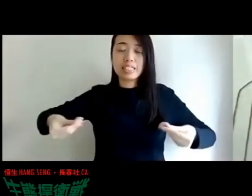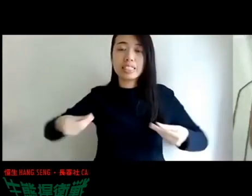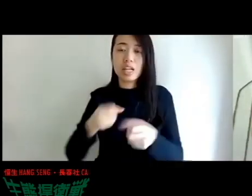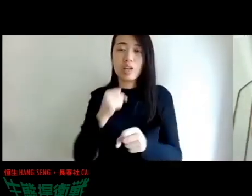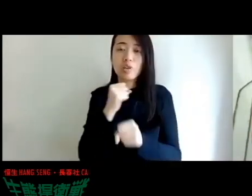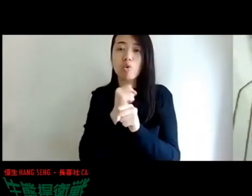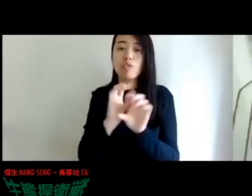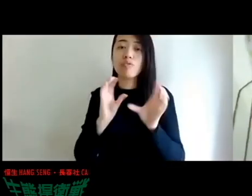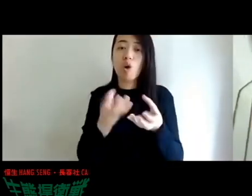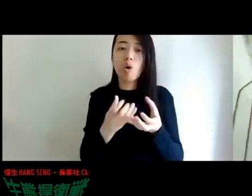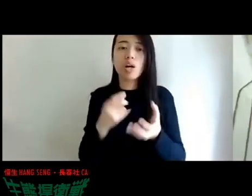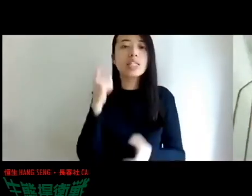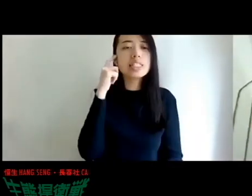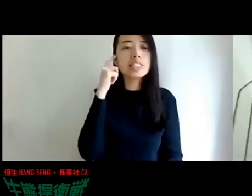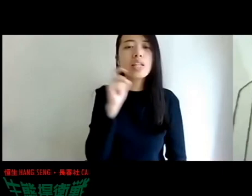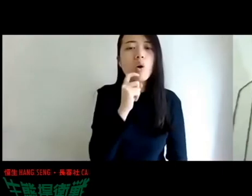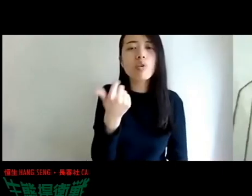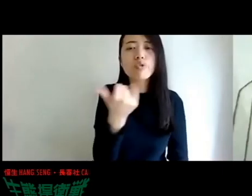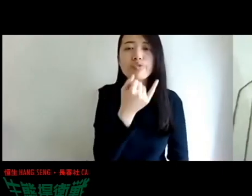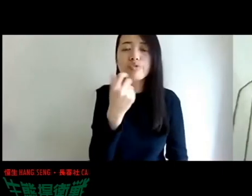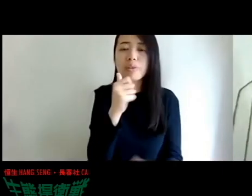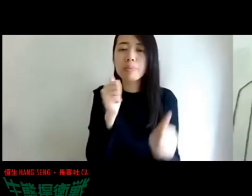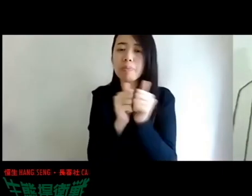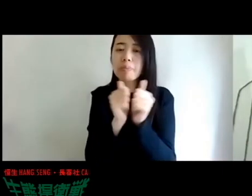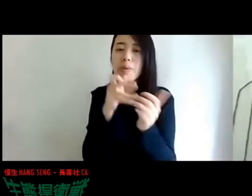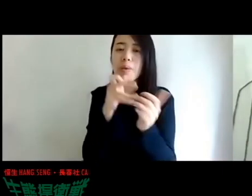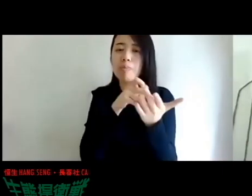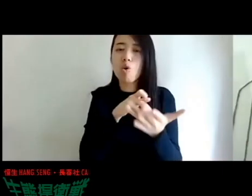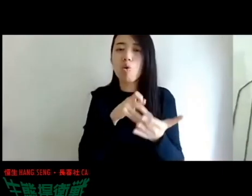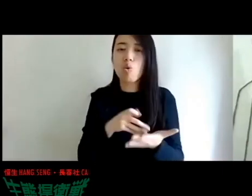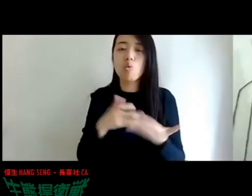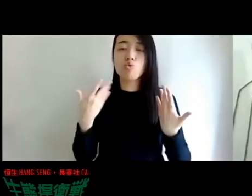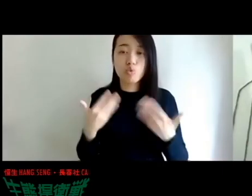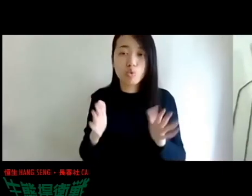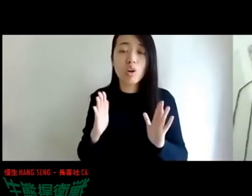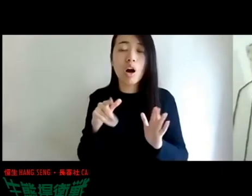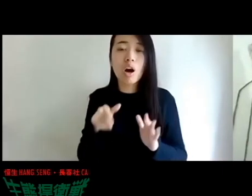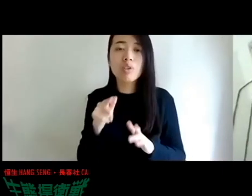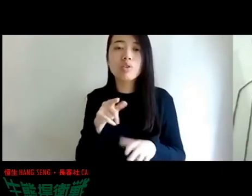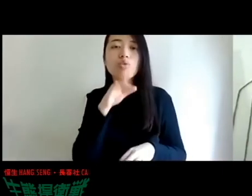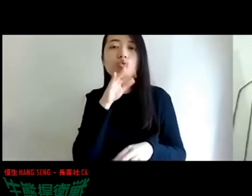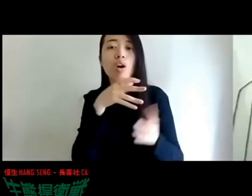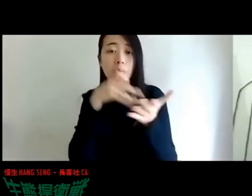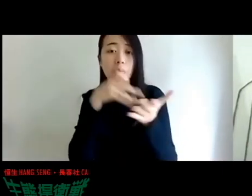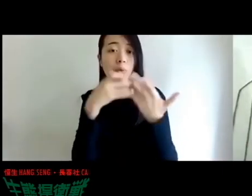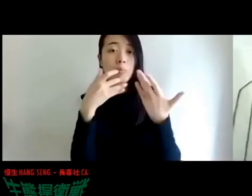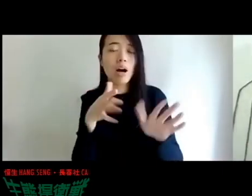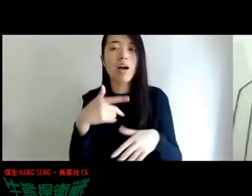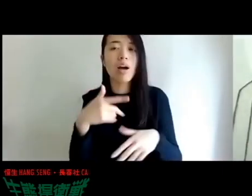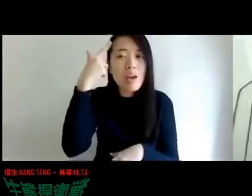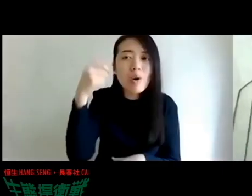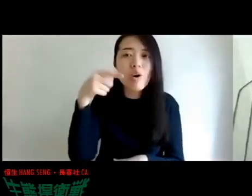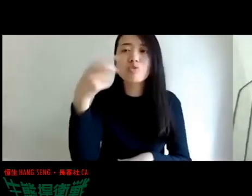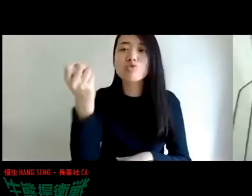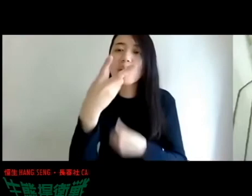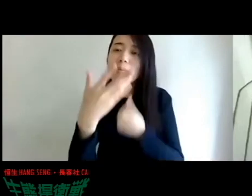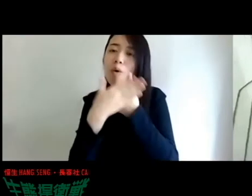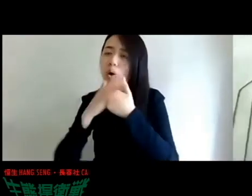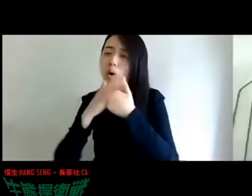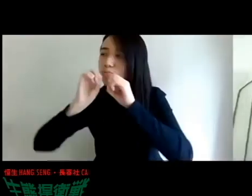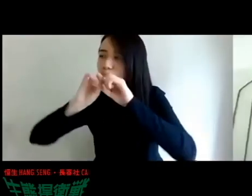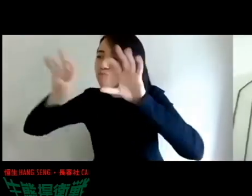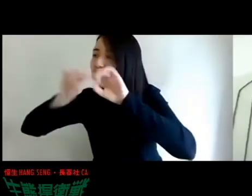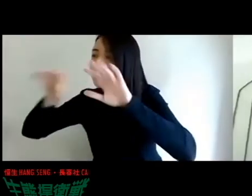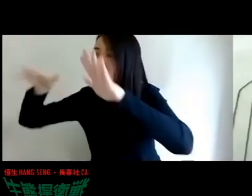已經報咗名嘅，咁報咗名嘅朋友咧，希望你都繼續去幫我哋去邀請你身邊嘅朋友一齊參加啦。咁